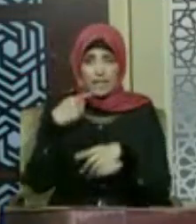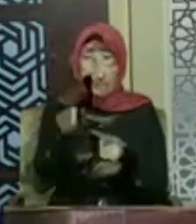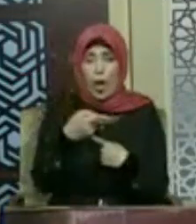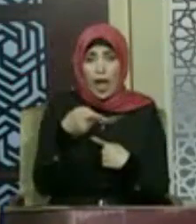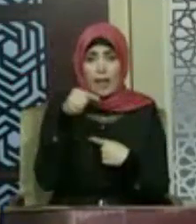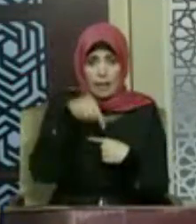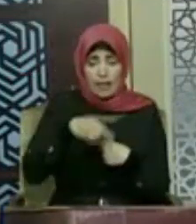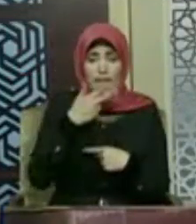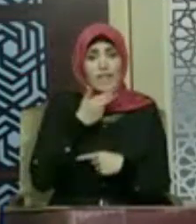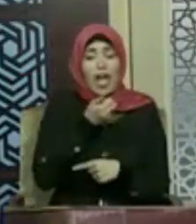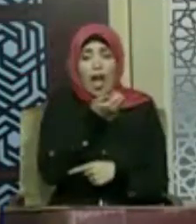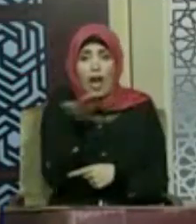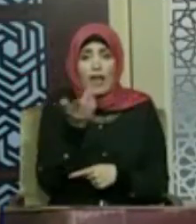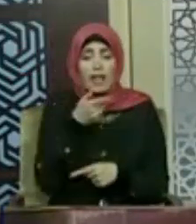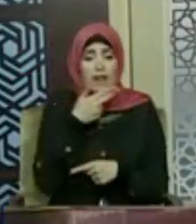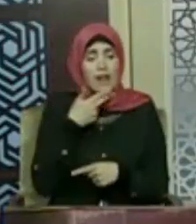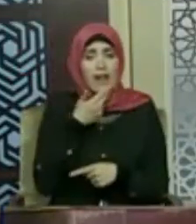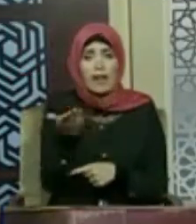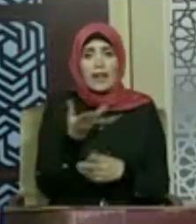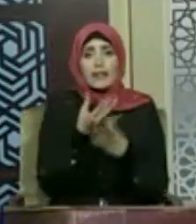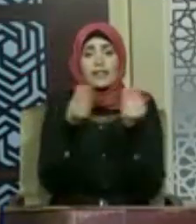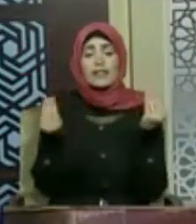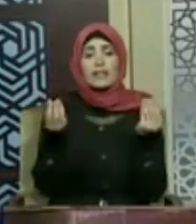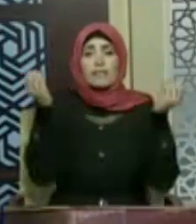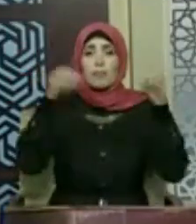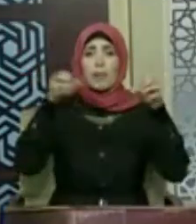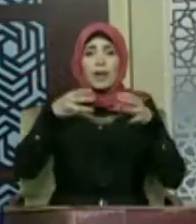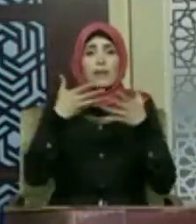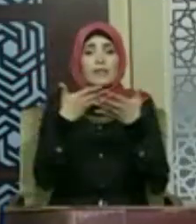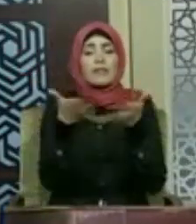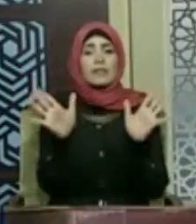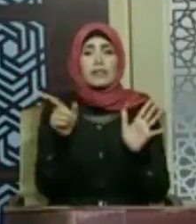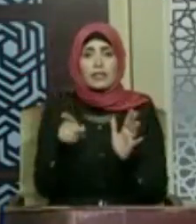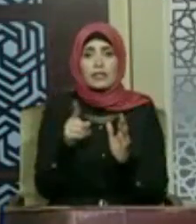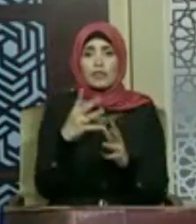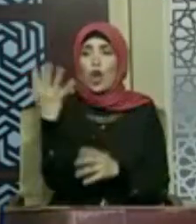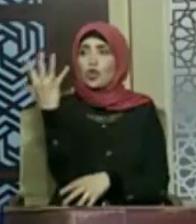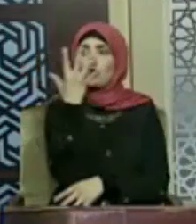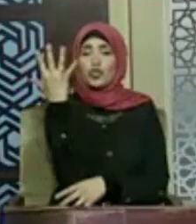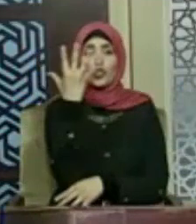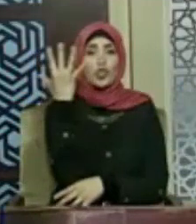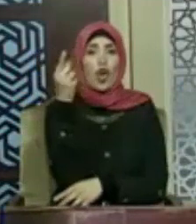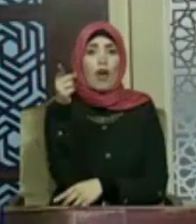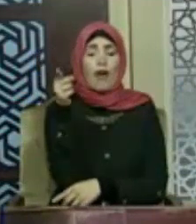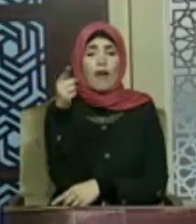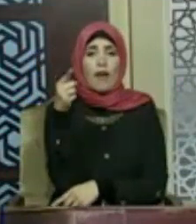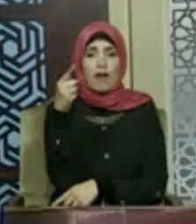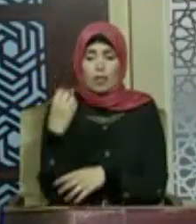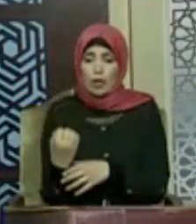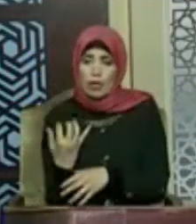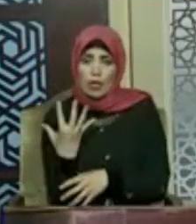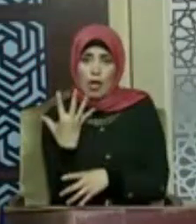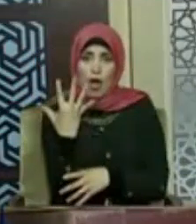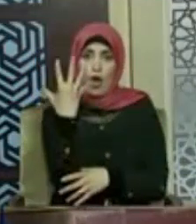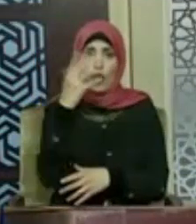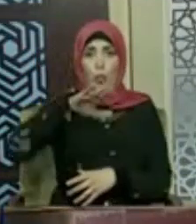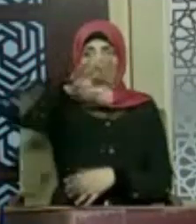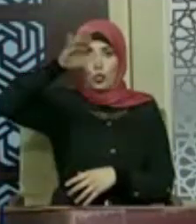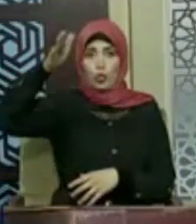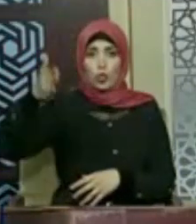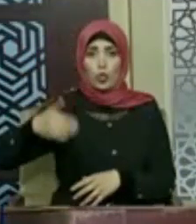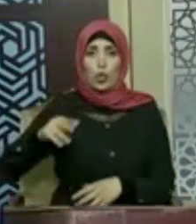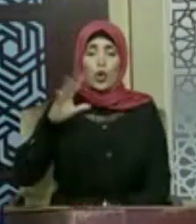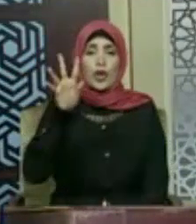تموج به من الخيرات، وشجرة تخرج من طور سيناء تنبت بالدهن